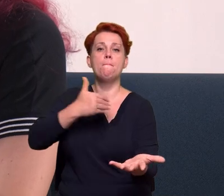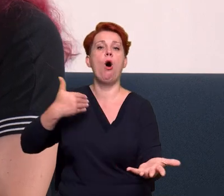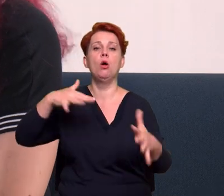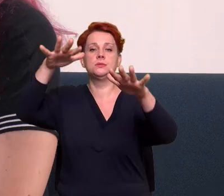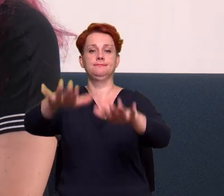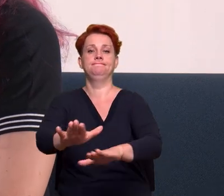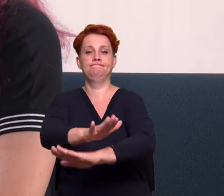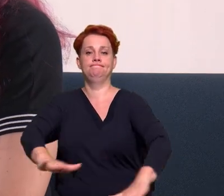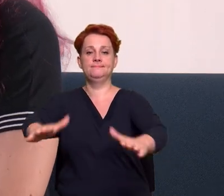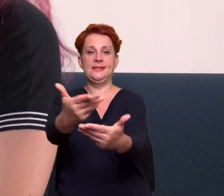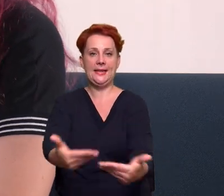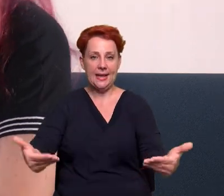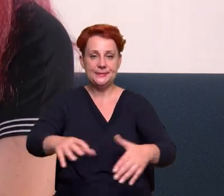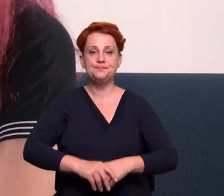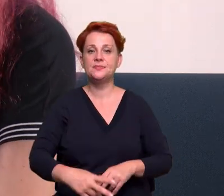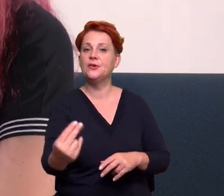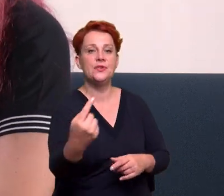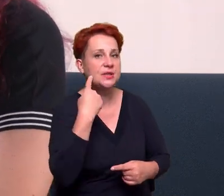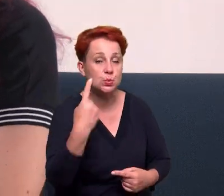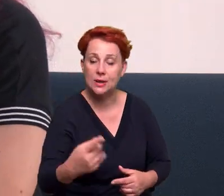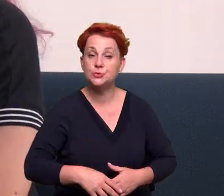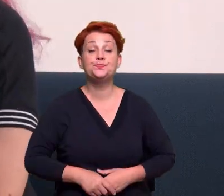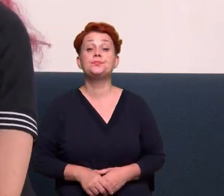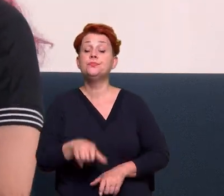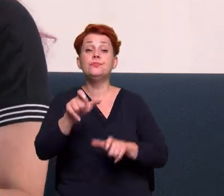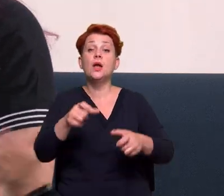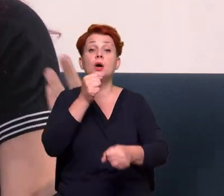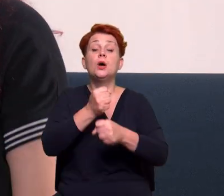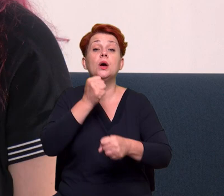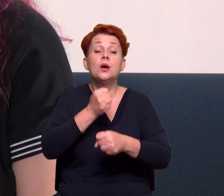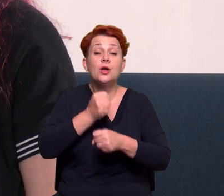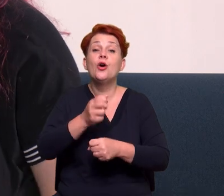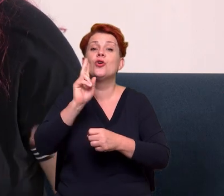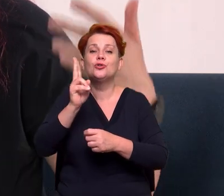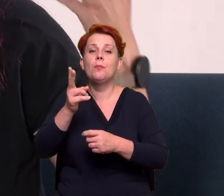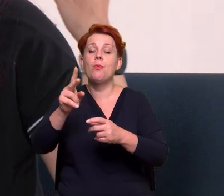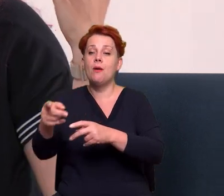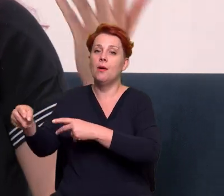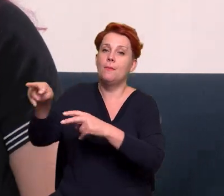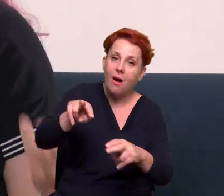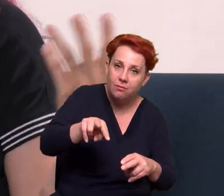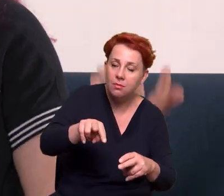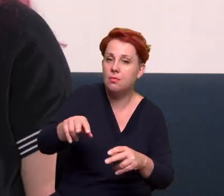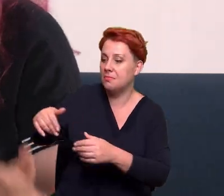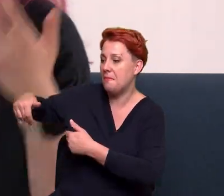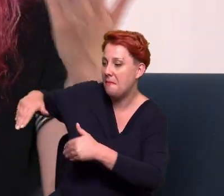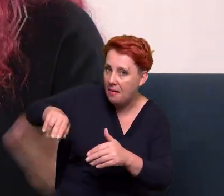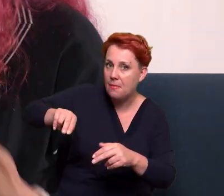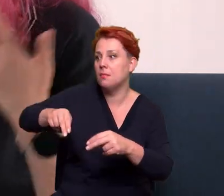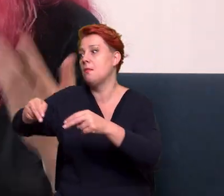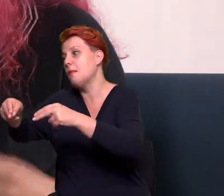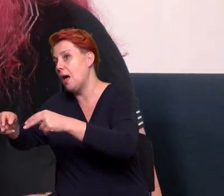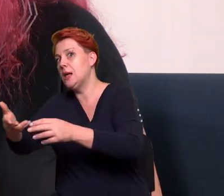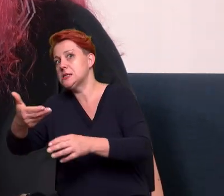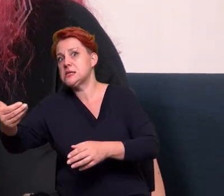interioru. Oczywiście robotnicy, którzy zostają, ci, którzy wracają, reemigranci tak zwani, czyli osoby, które są na zachodzie i zachęca